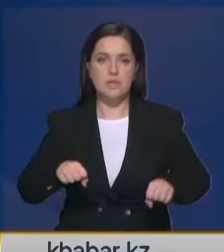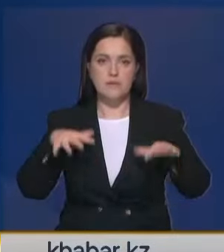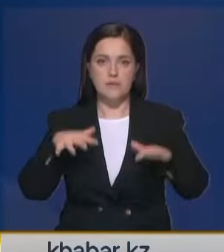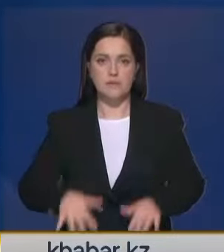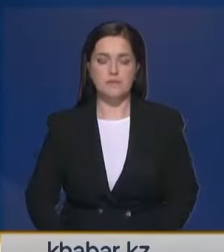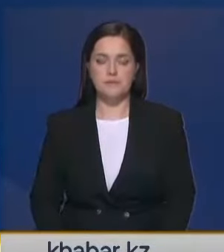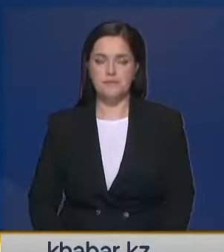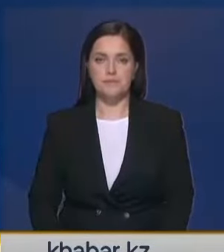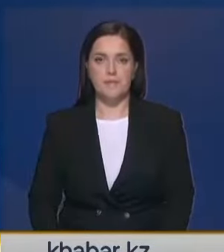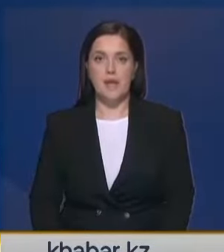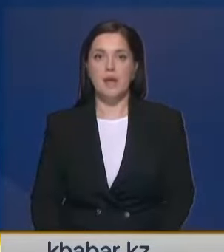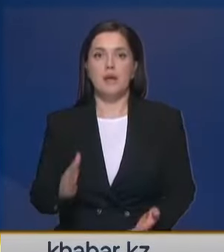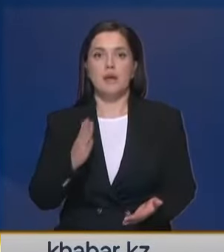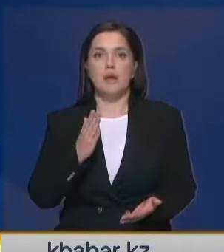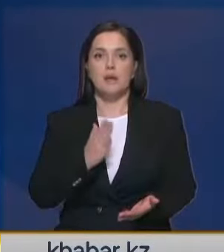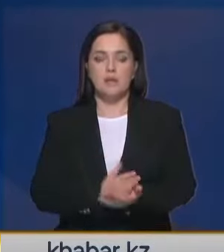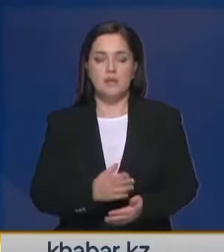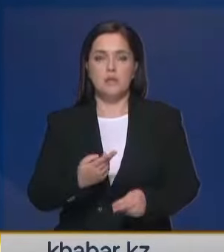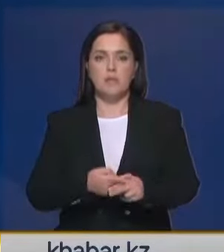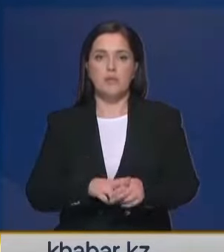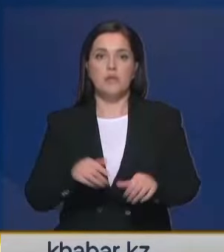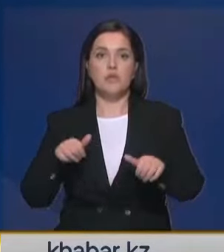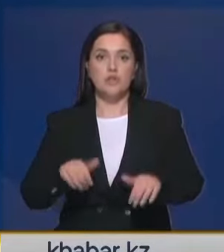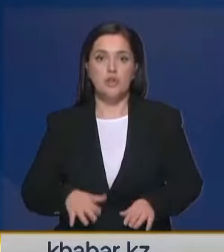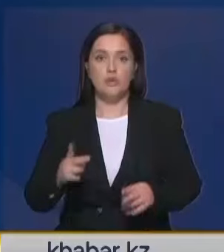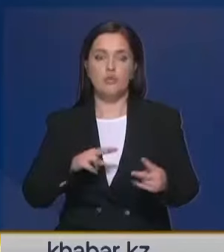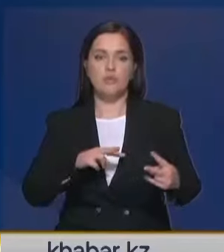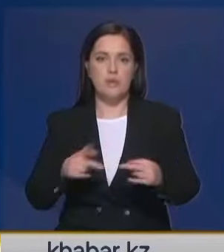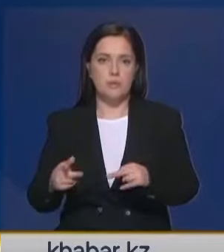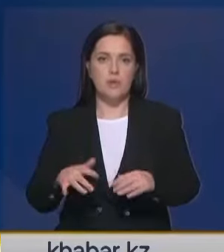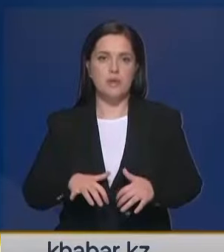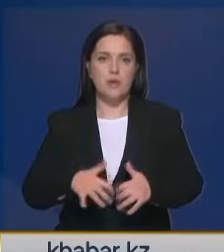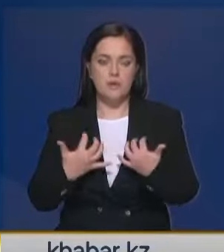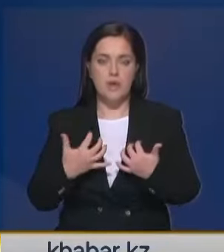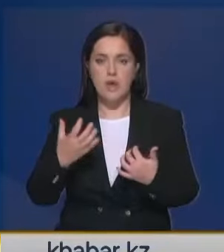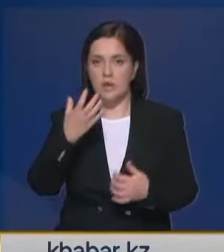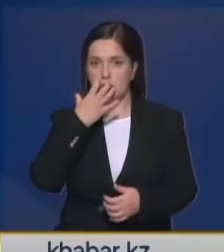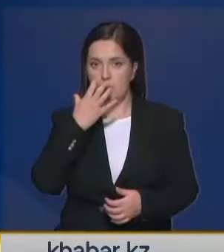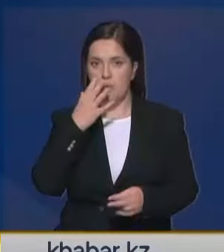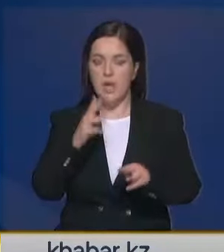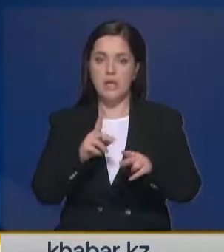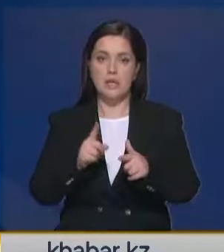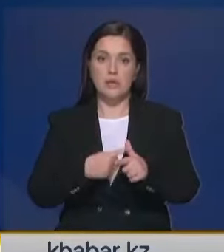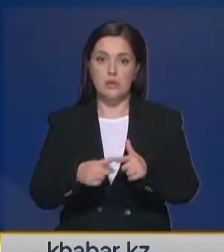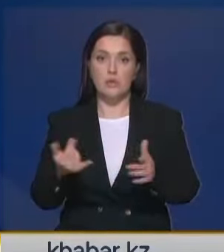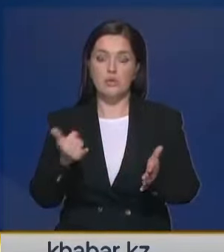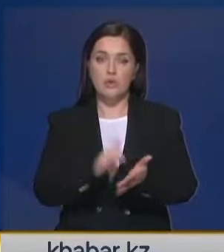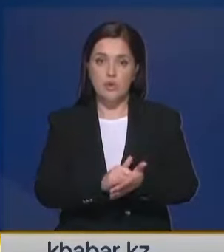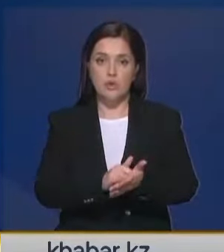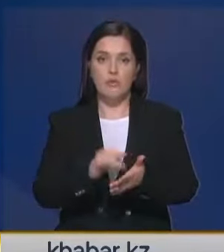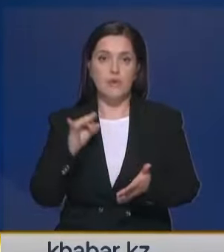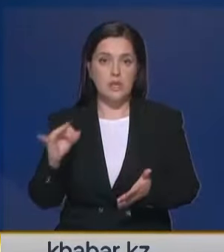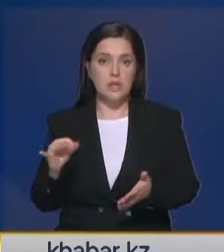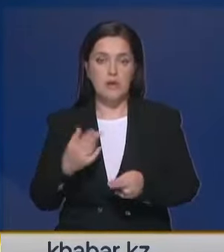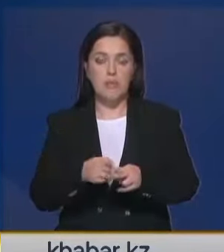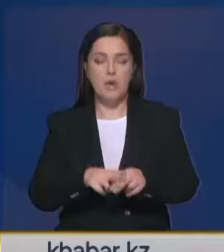Есть стандартные решения в энергосбережении. Это как замена автоматизированных тепловых пунктов или установка их. И